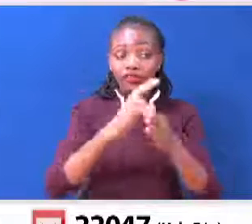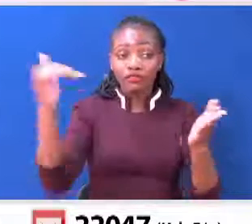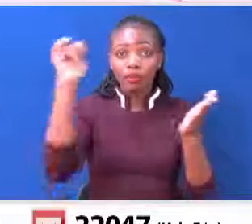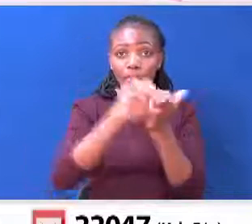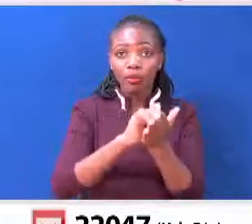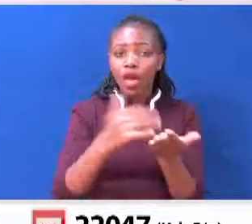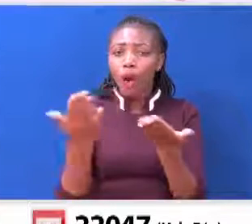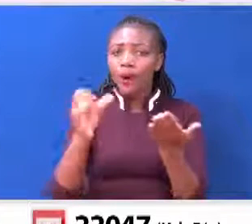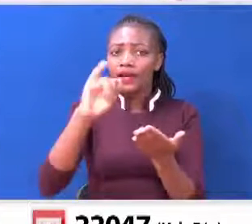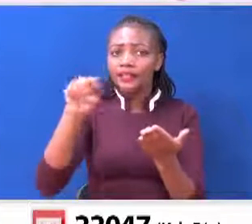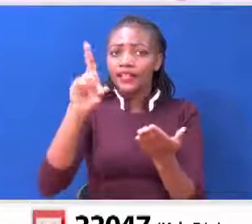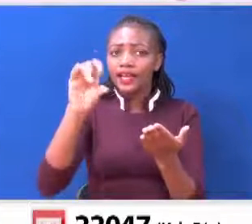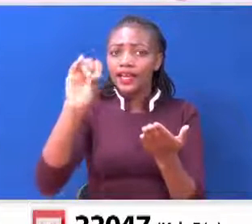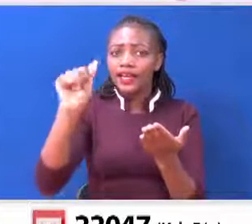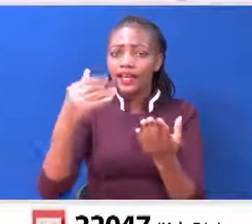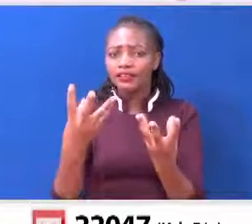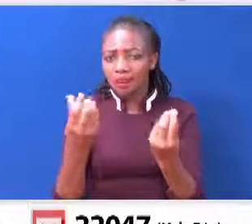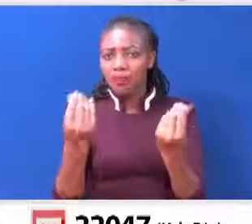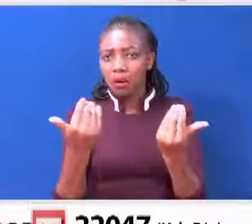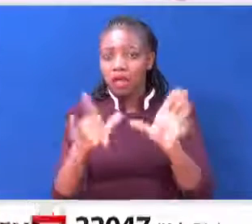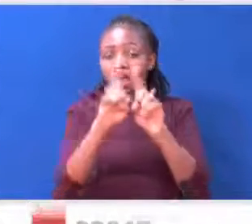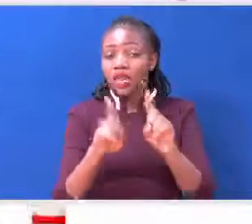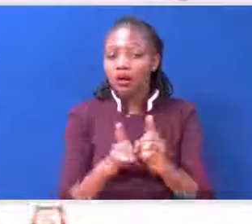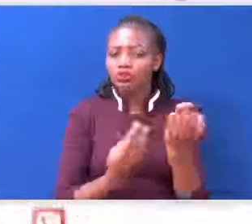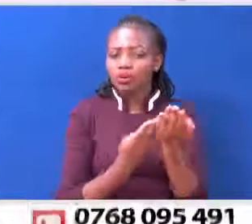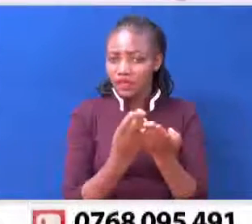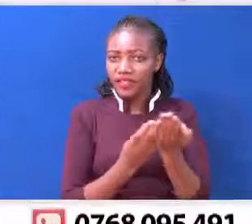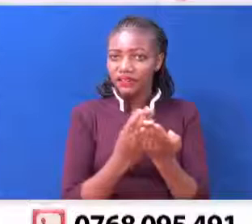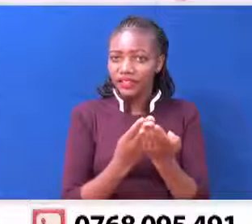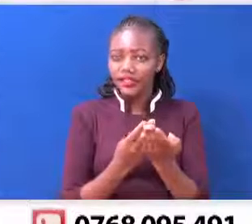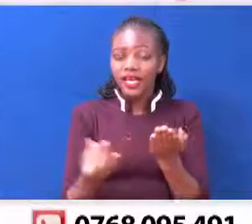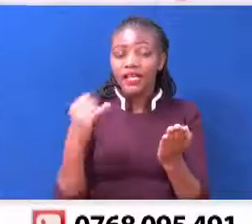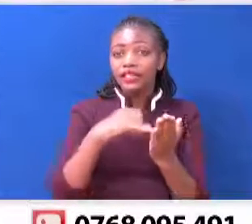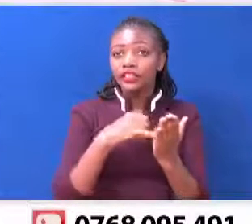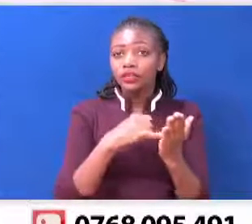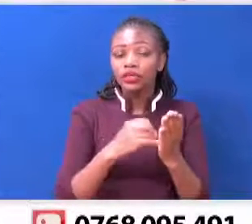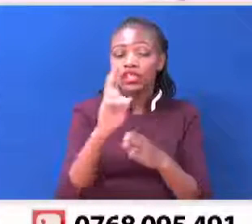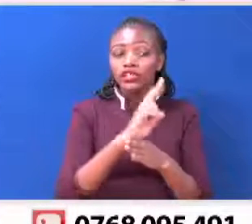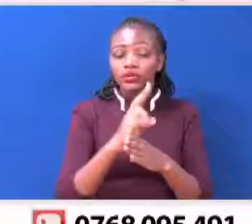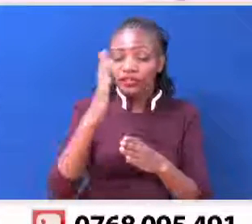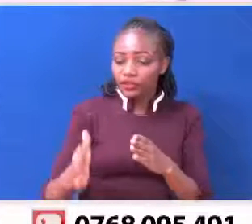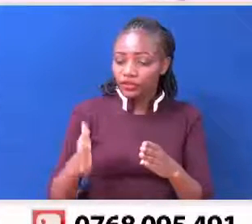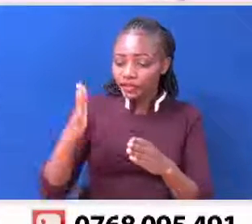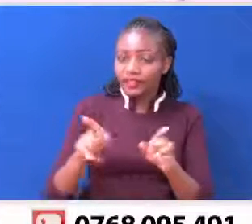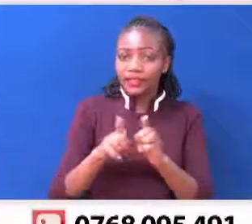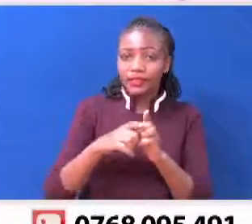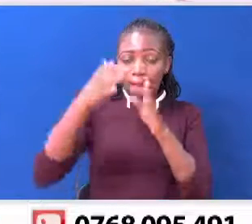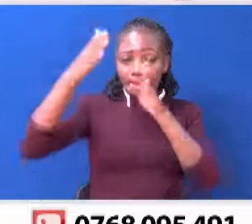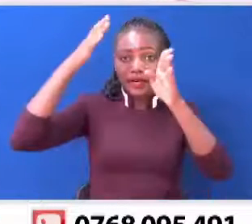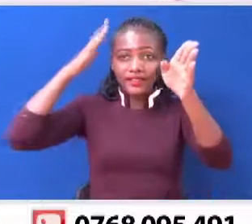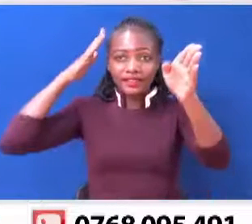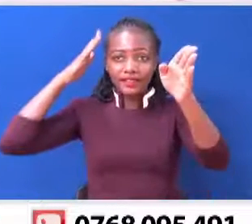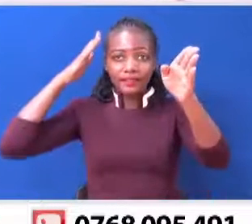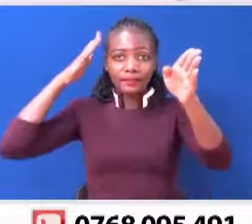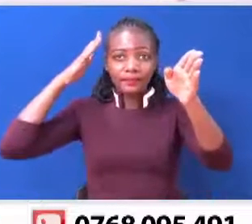uwanja wa ndege wa JKIA kwa urahisi. Huduma hizo zitakazohusisha utumizi wa reli na mabasi ya shirika